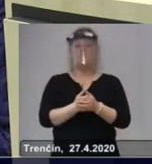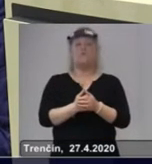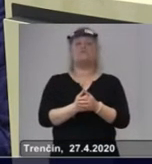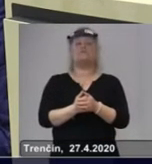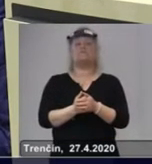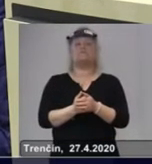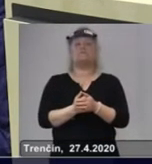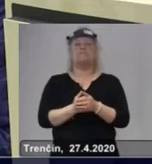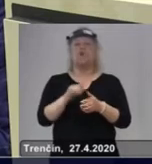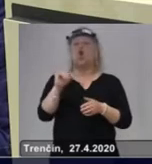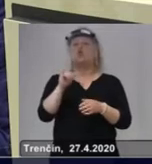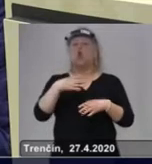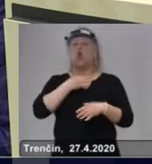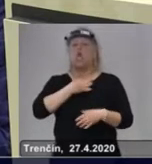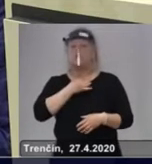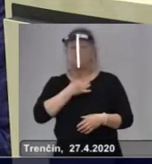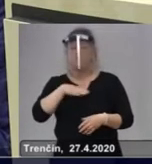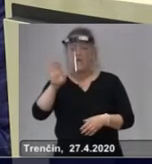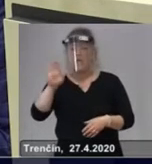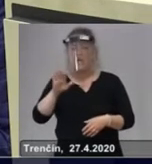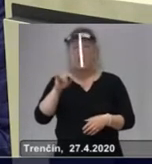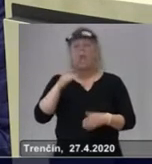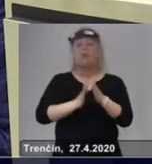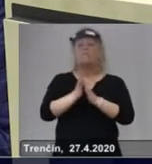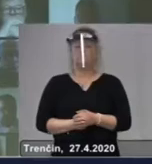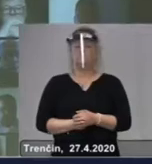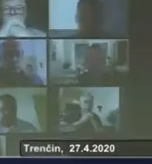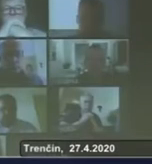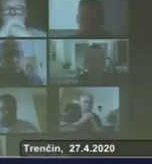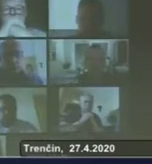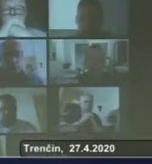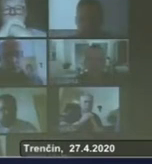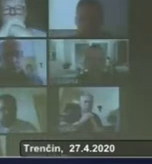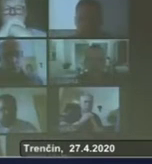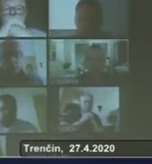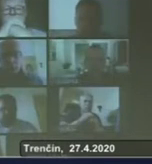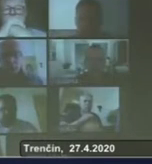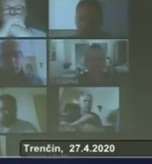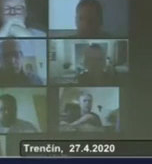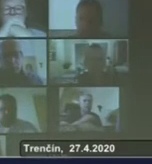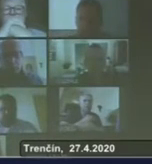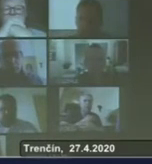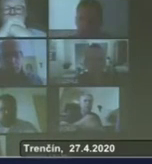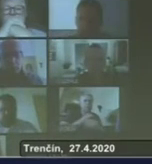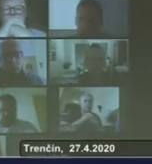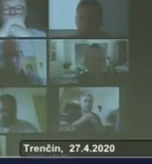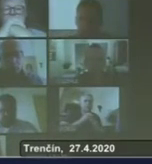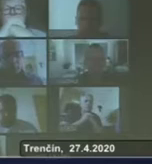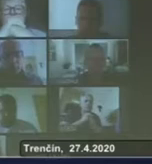hlasuje. Potom poprosím, a to bude z každého hlasovania, takého to bude urobený fotozáznam hlasovania,